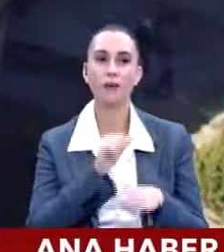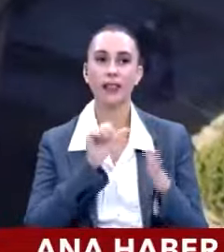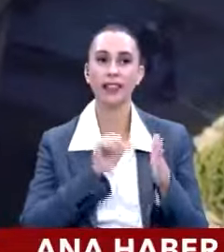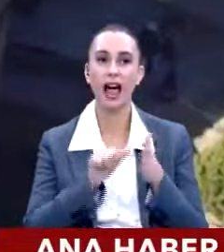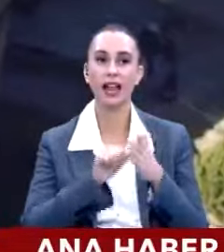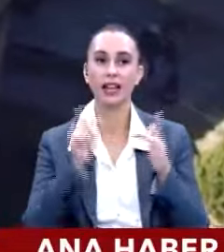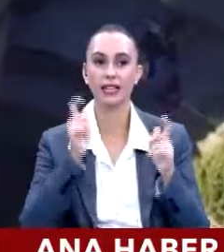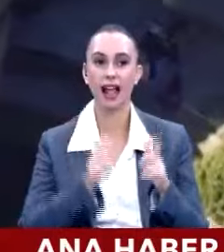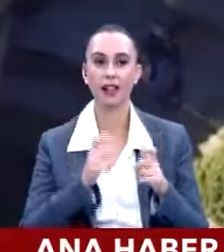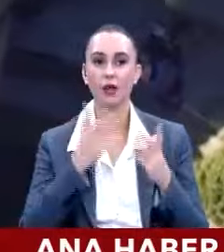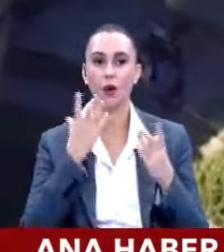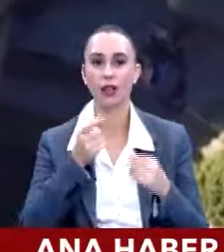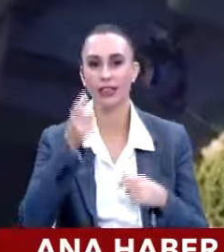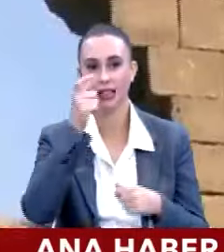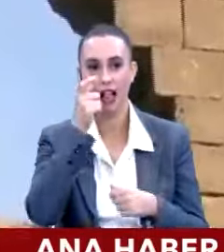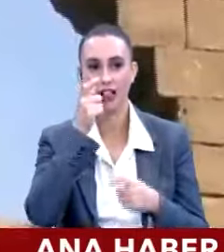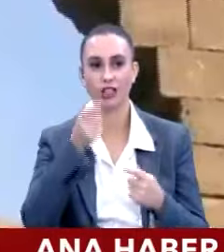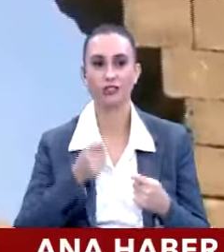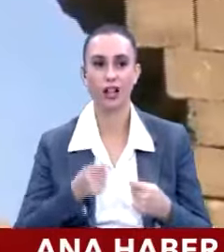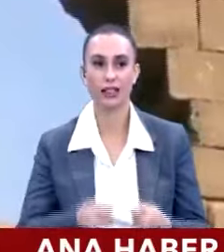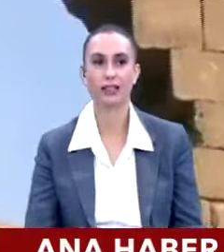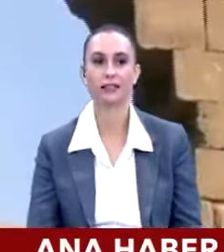dikkat çekildi.